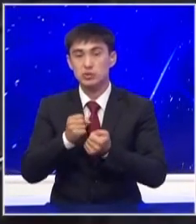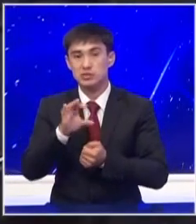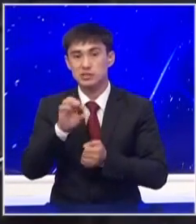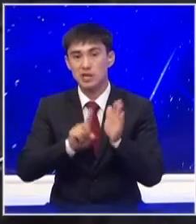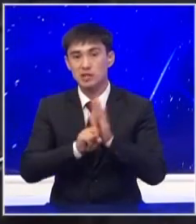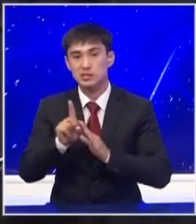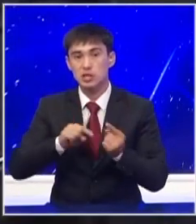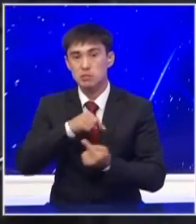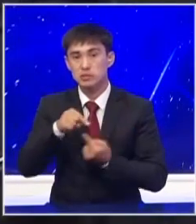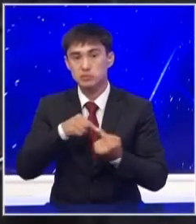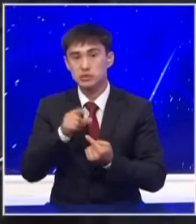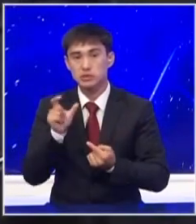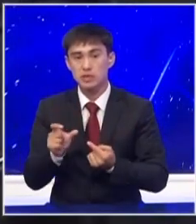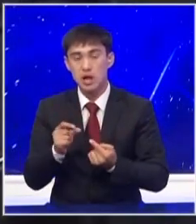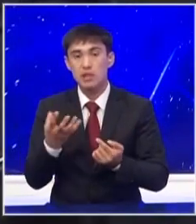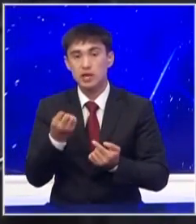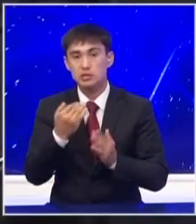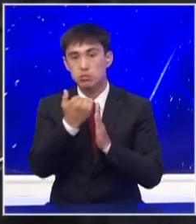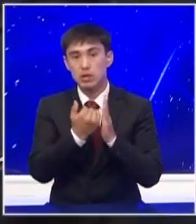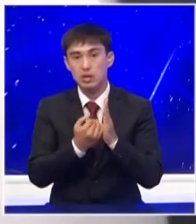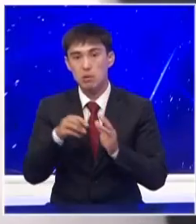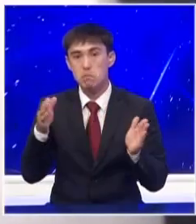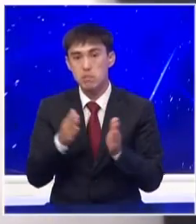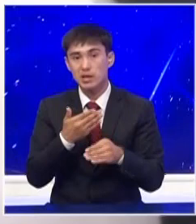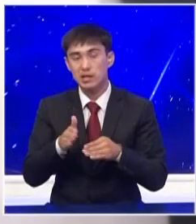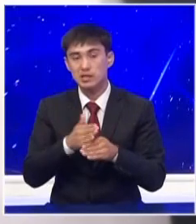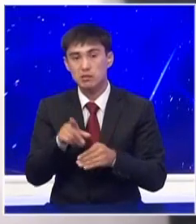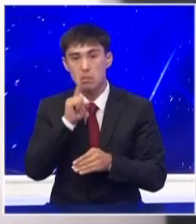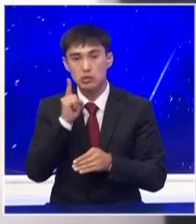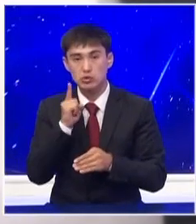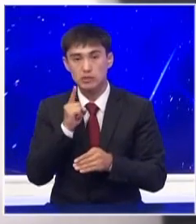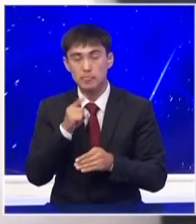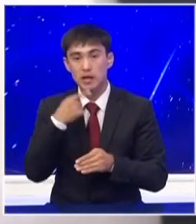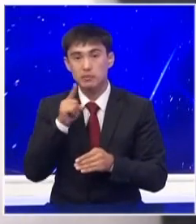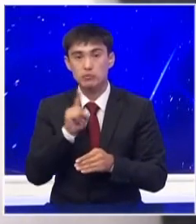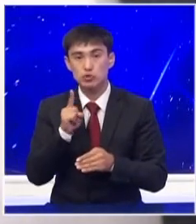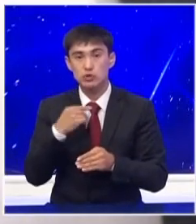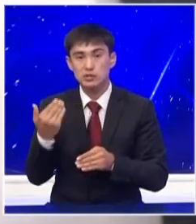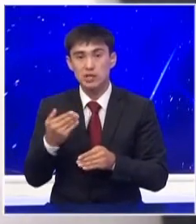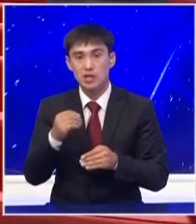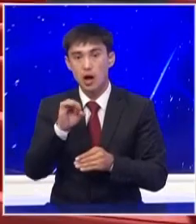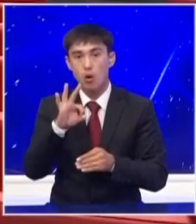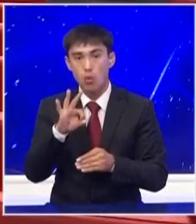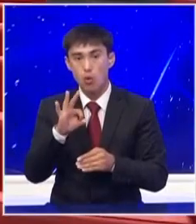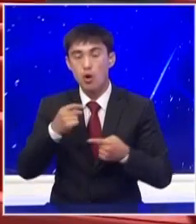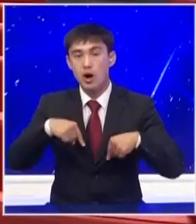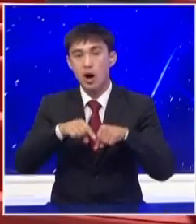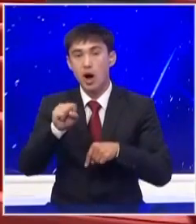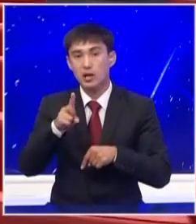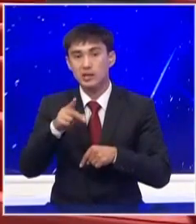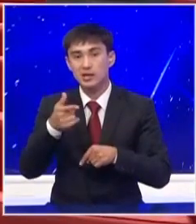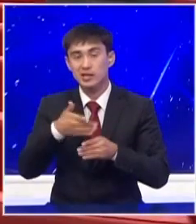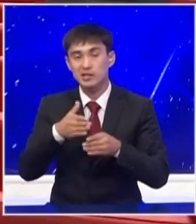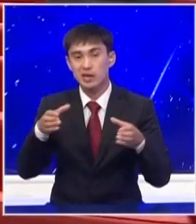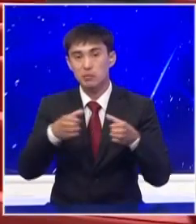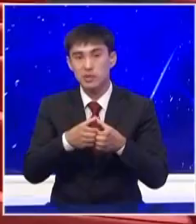и начинающих предпринимателей, а также программу микрокредитования молодежи. Стоит отметить, со стороны акционерного общества аграрная